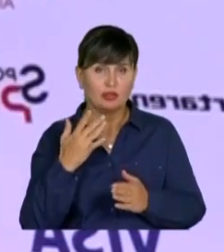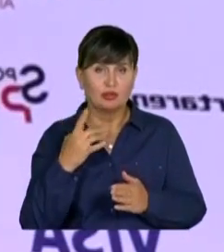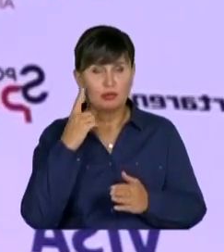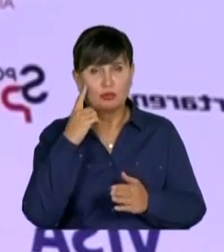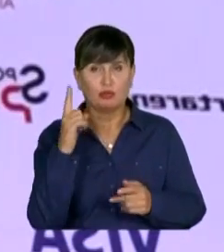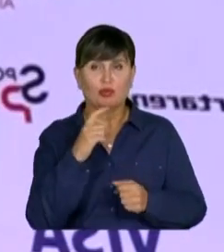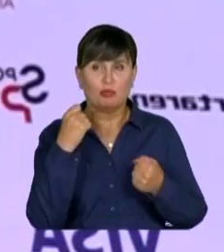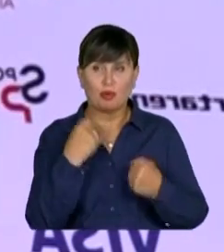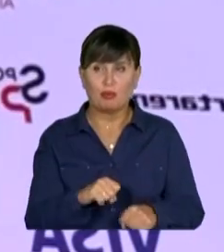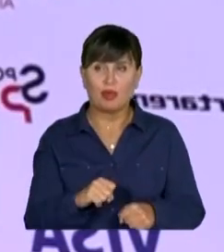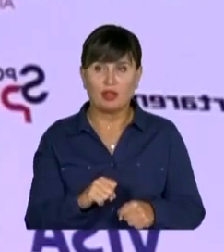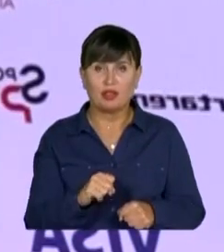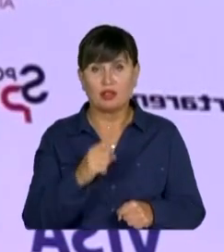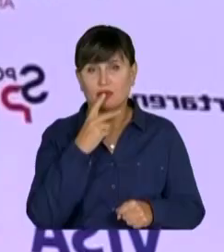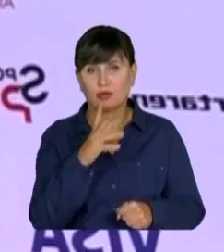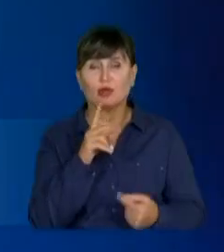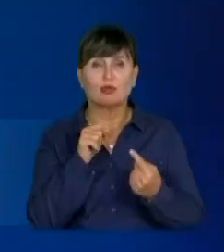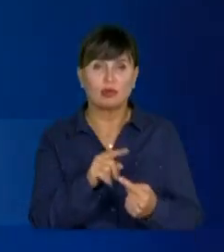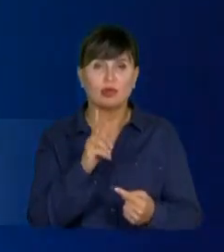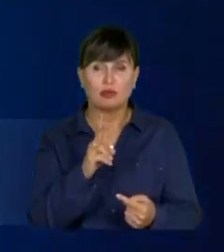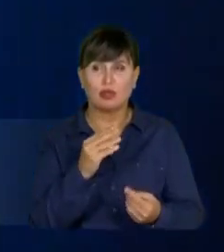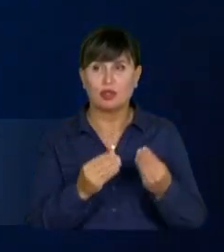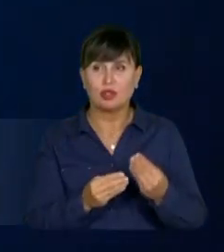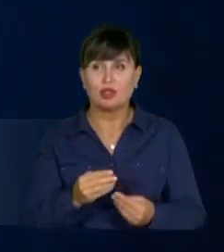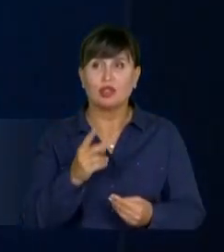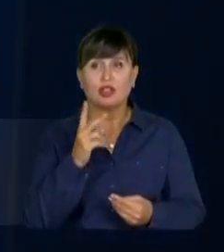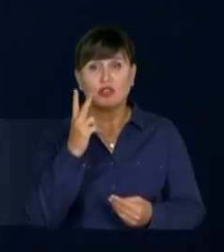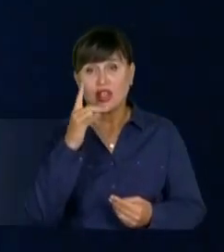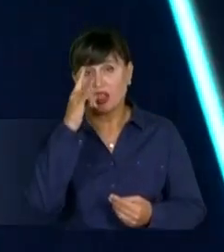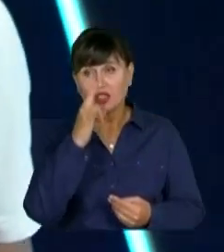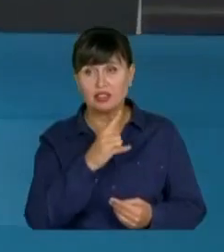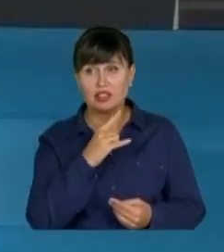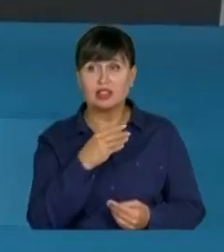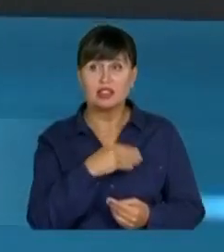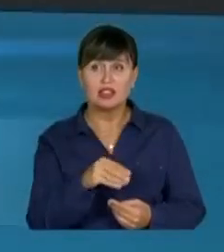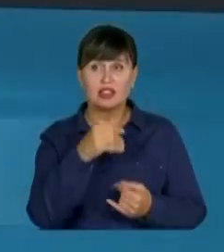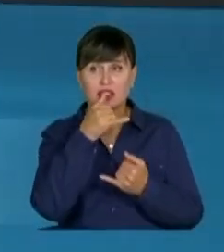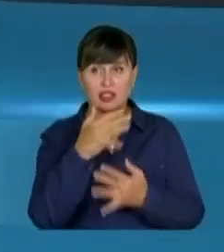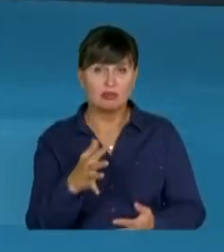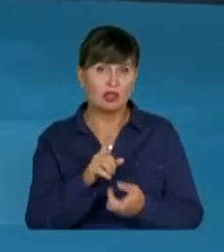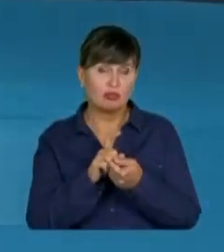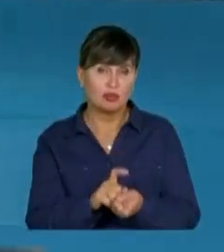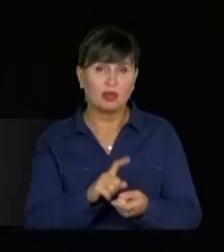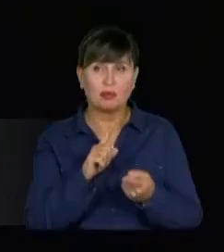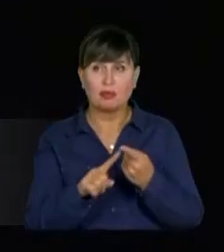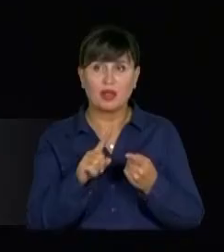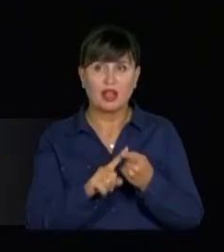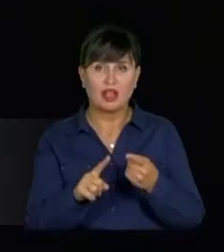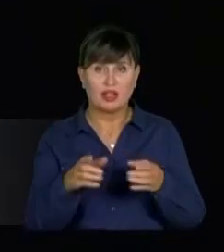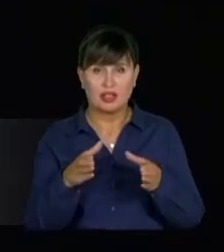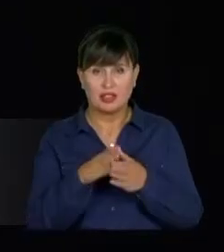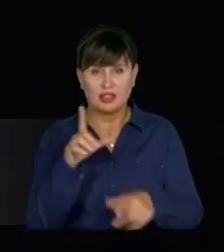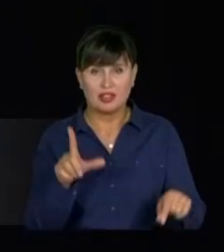победу, несмотря на то, против кого ты играешь. К сожалению, два казахстанских теннисиста не смогли преодолеть первый круг